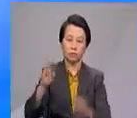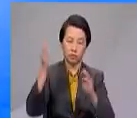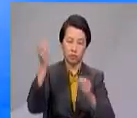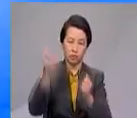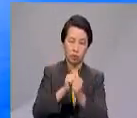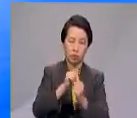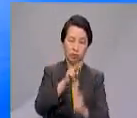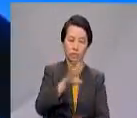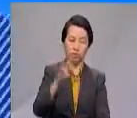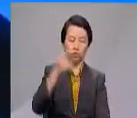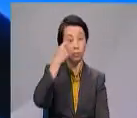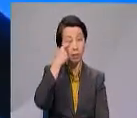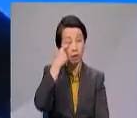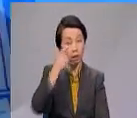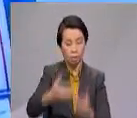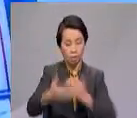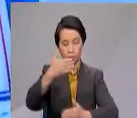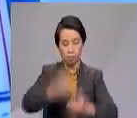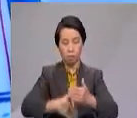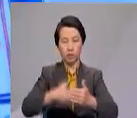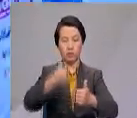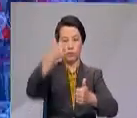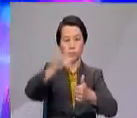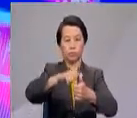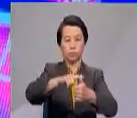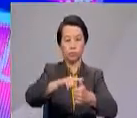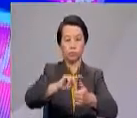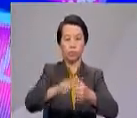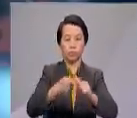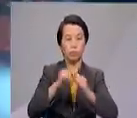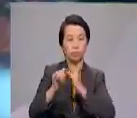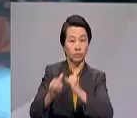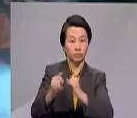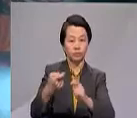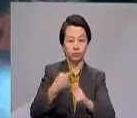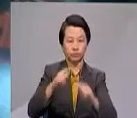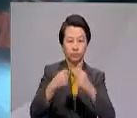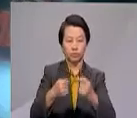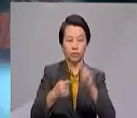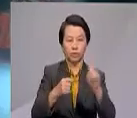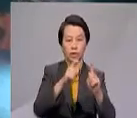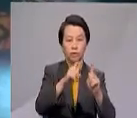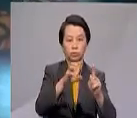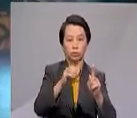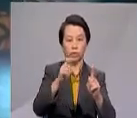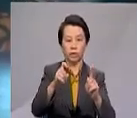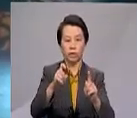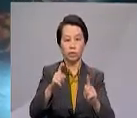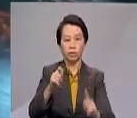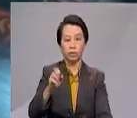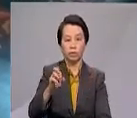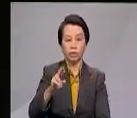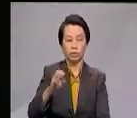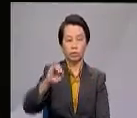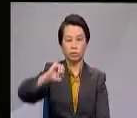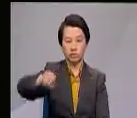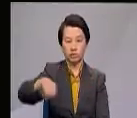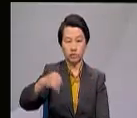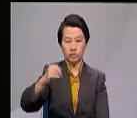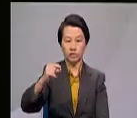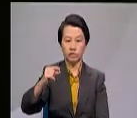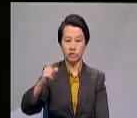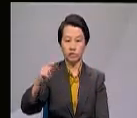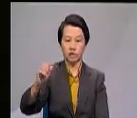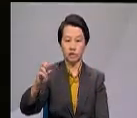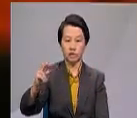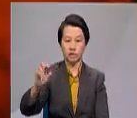27 mata di belakang juara sulung yang juga Rakan senegara dari pasukan onexox tkkrsag team azlan Shah